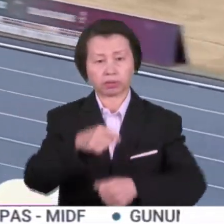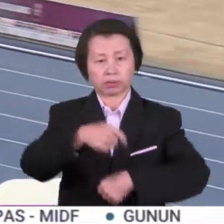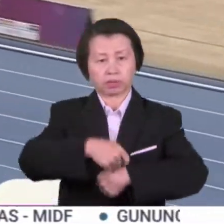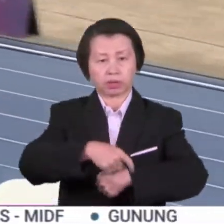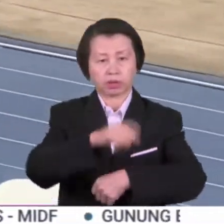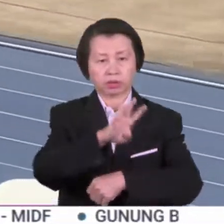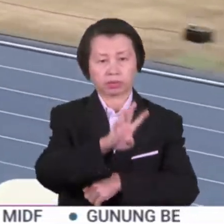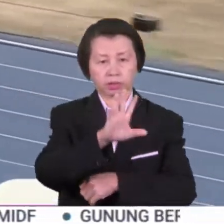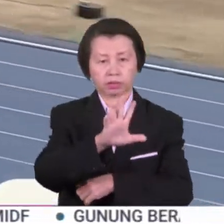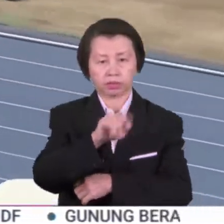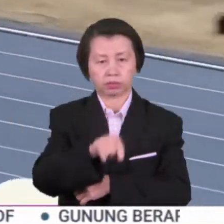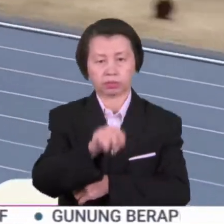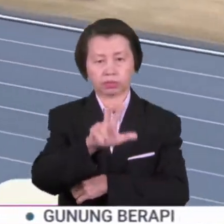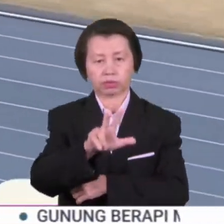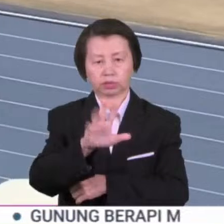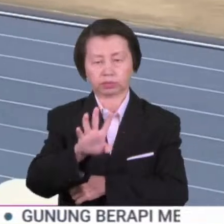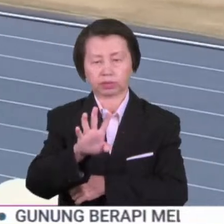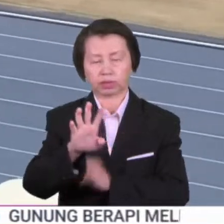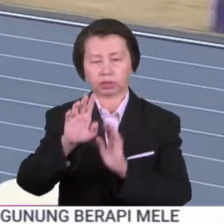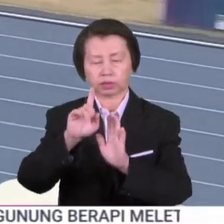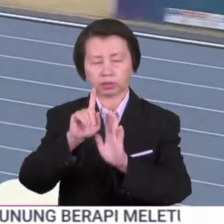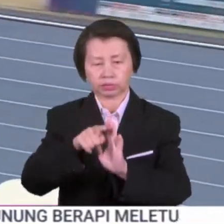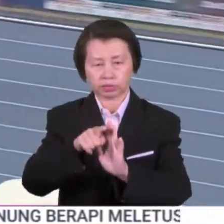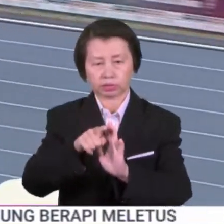masa 45